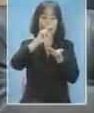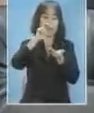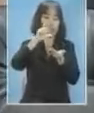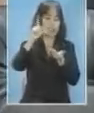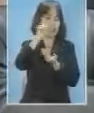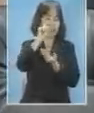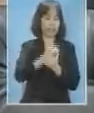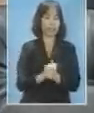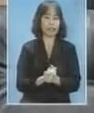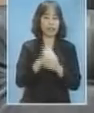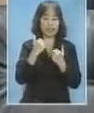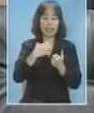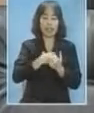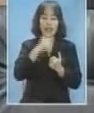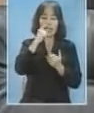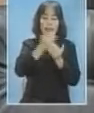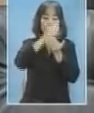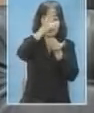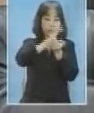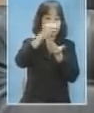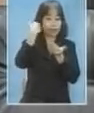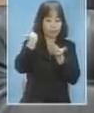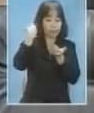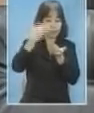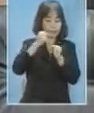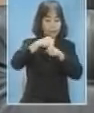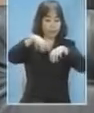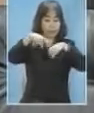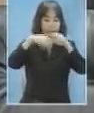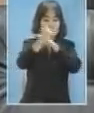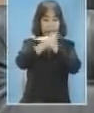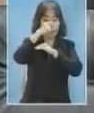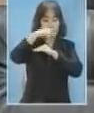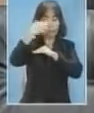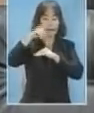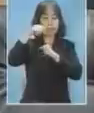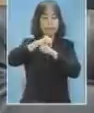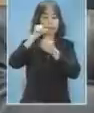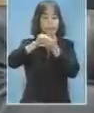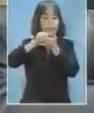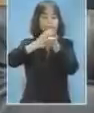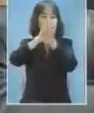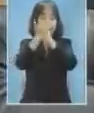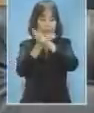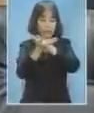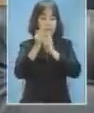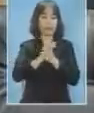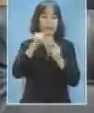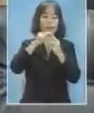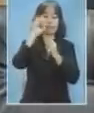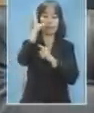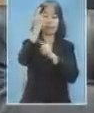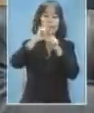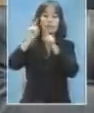นี่คือสิ่งที่อยากบอกว่าเมื่อมีงบประมาณเข้ามาเป็นเครื่องมือประหยัดประเทศต้องสร้างจุดเปลี่ยนต่อความท้าทายทั้งในภูมิภาคระดับโล